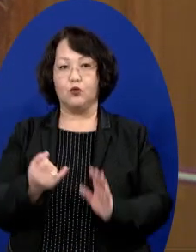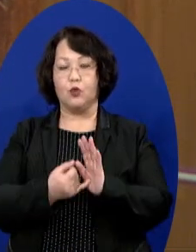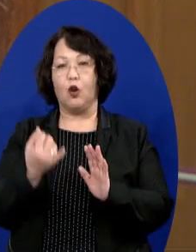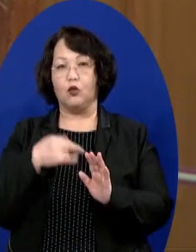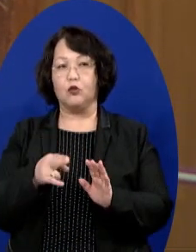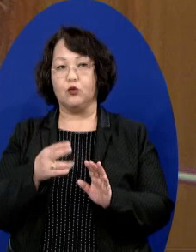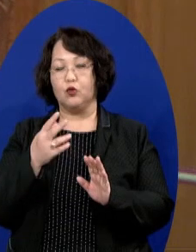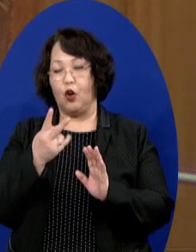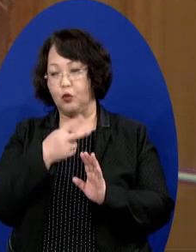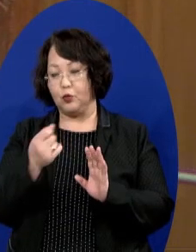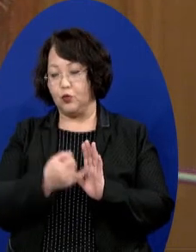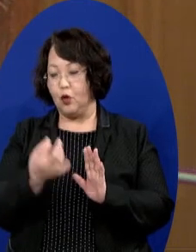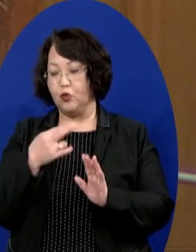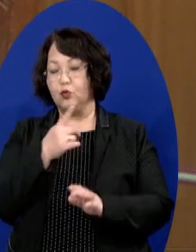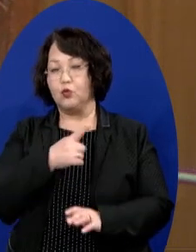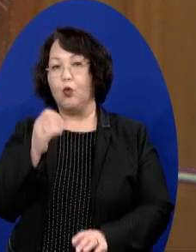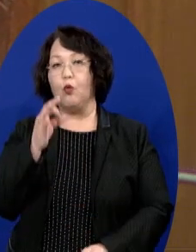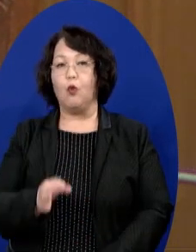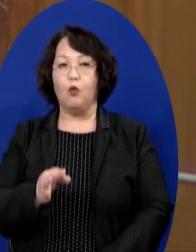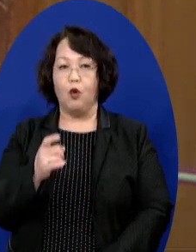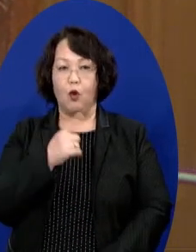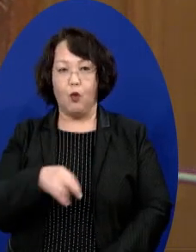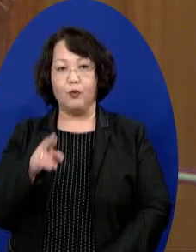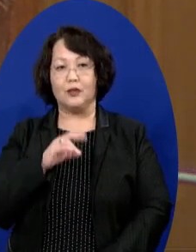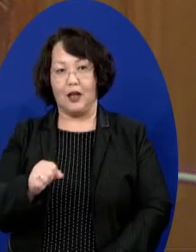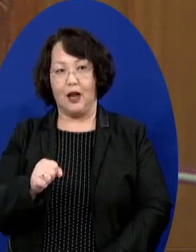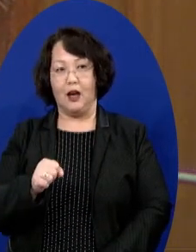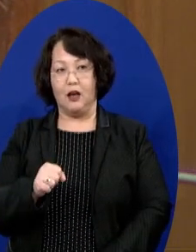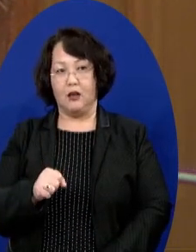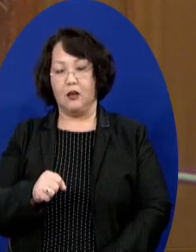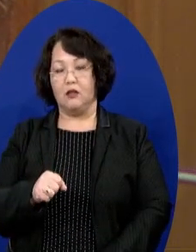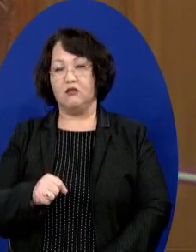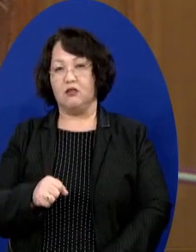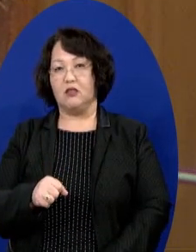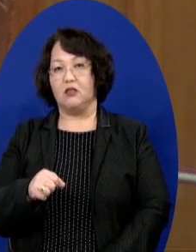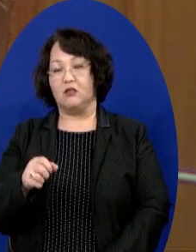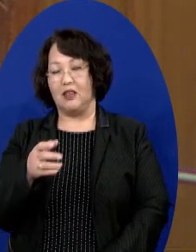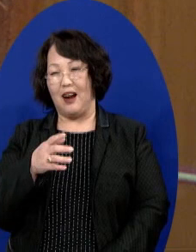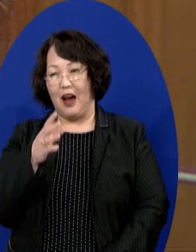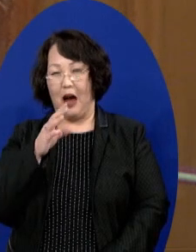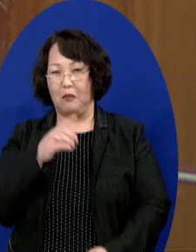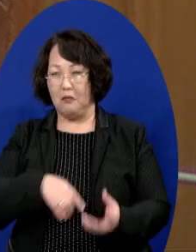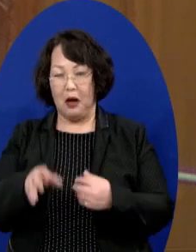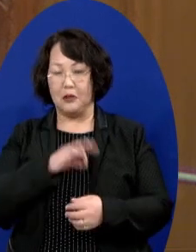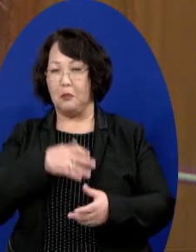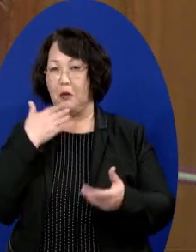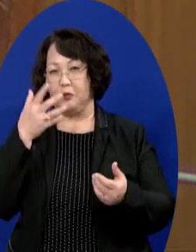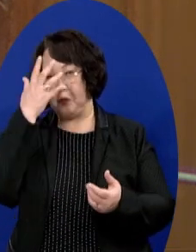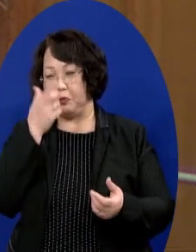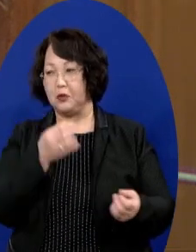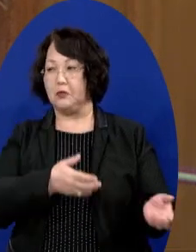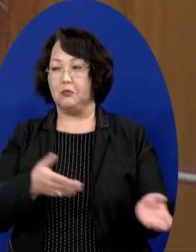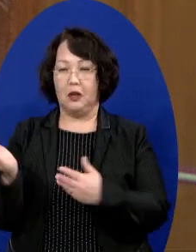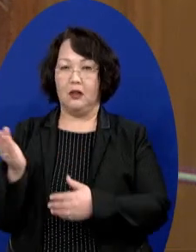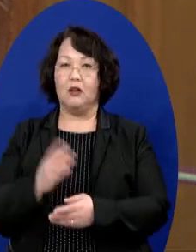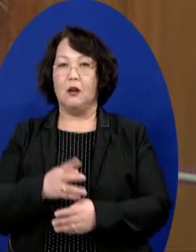100% хувьчлаад эргээд ямар ч ашиггүй байна гэд төрд нь буцаагаад авчихсан жишээ байна. Жишээ нь одоо Багнуурын уурхайгч гэсэн өнөөдөр